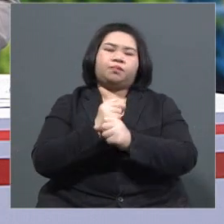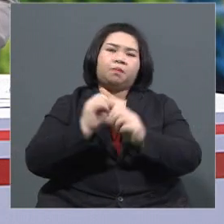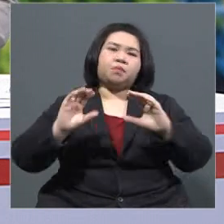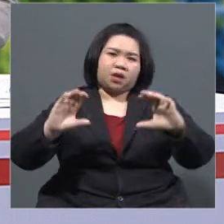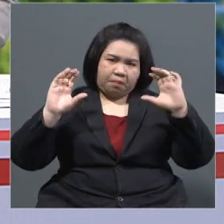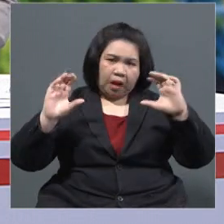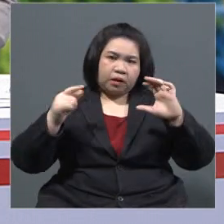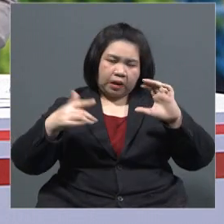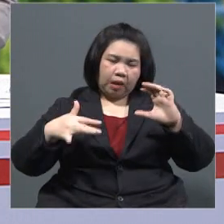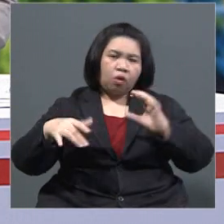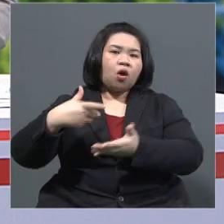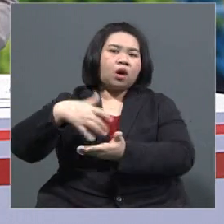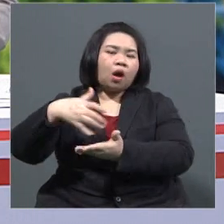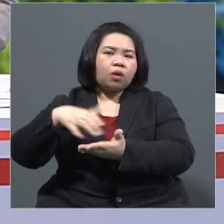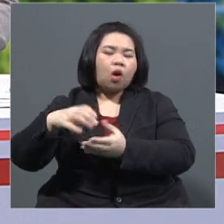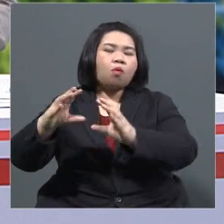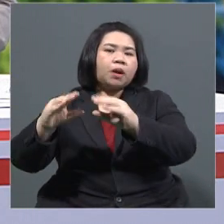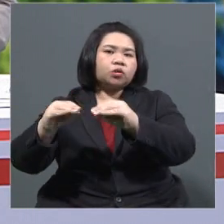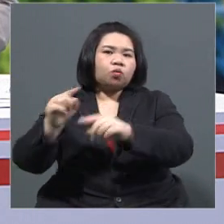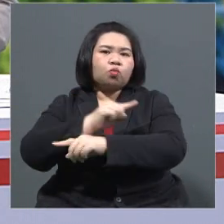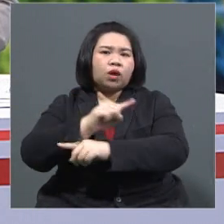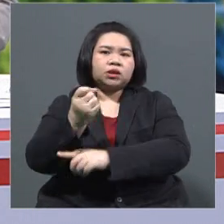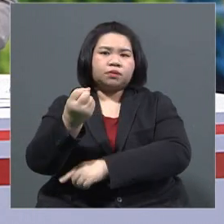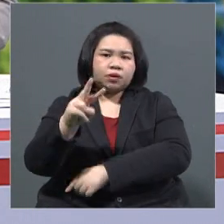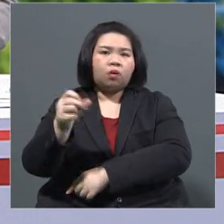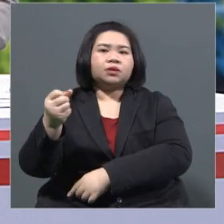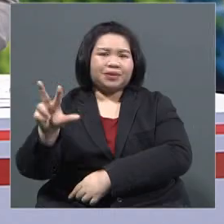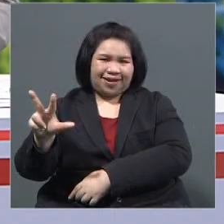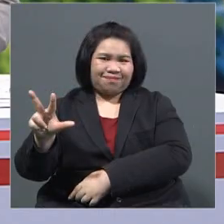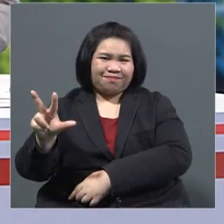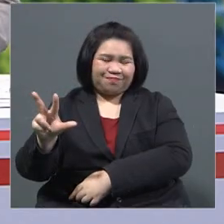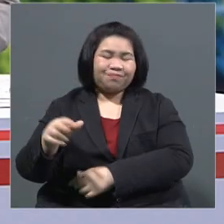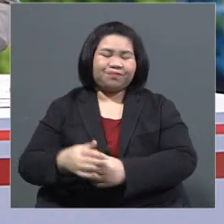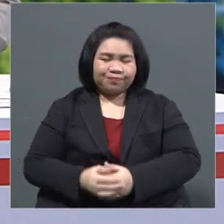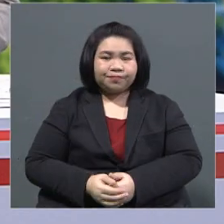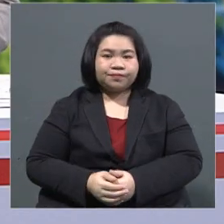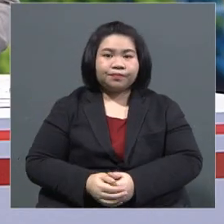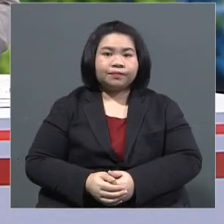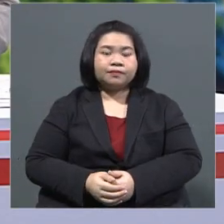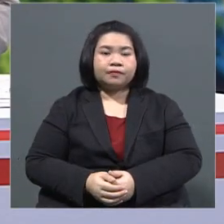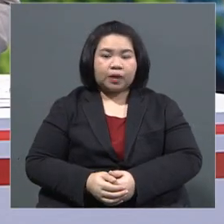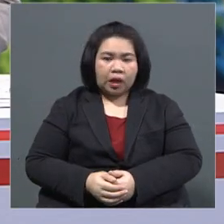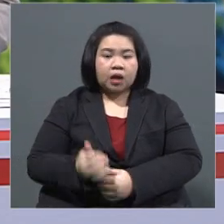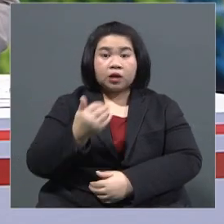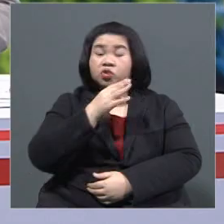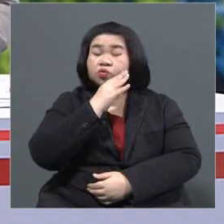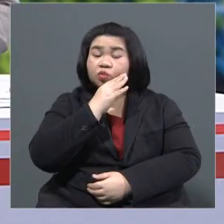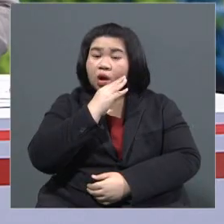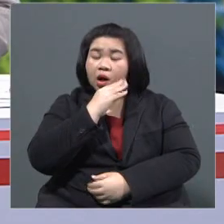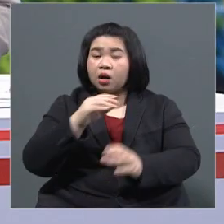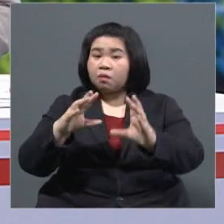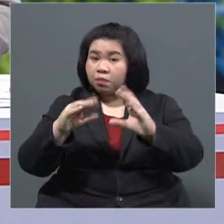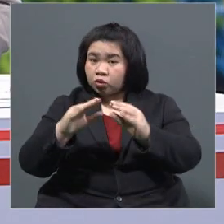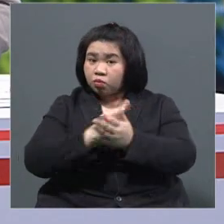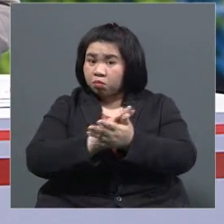นโยบายต่อรัฐสภากันในช่วงวันที่ 12และ 13กันยายนนะครับพอแถลงนโยบายเสร็จเนี่ยเขาบอก